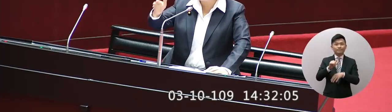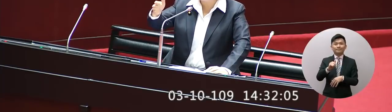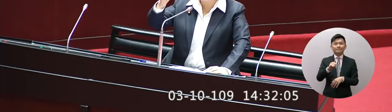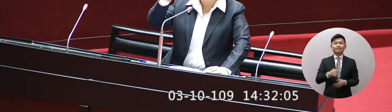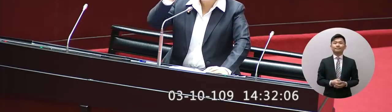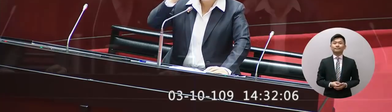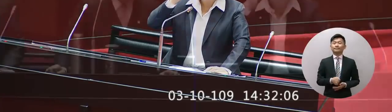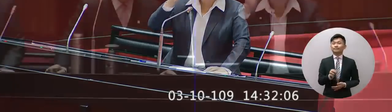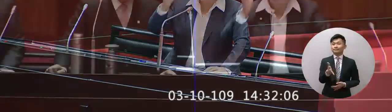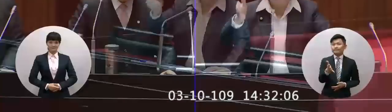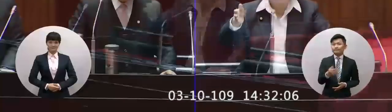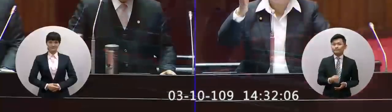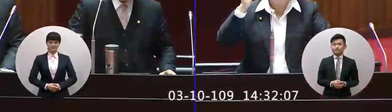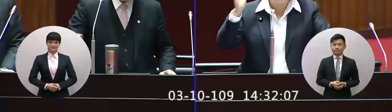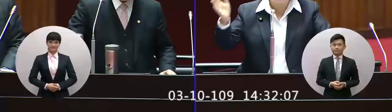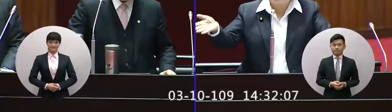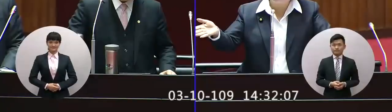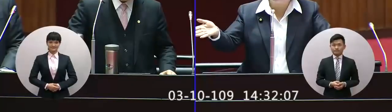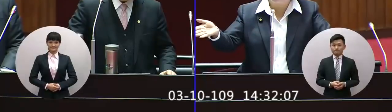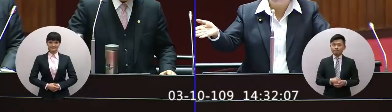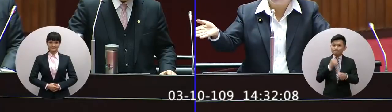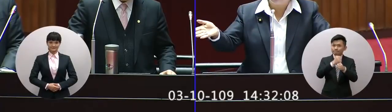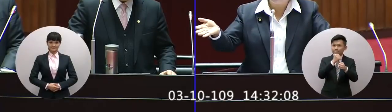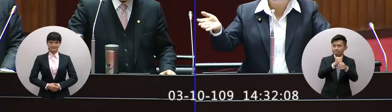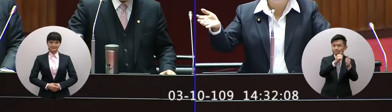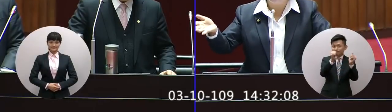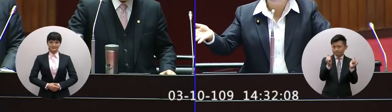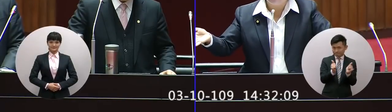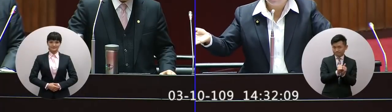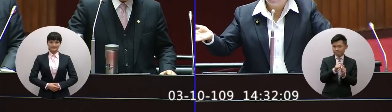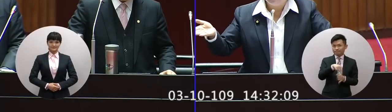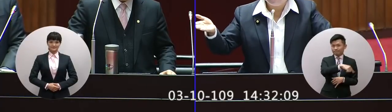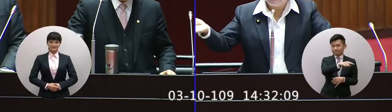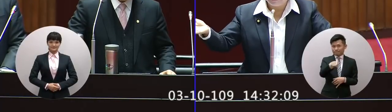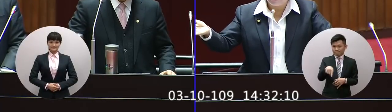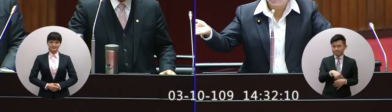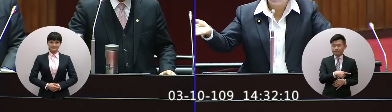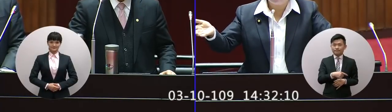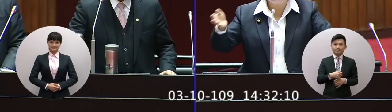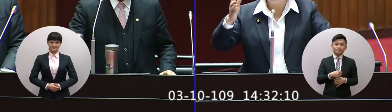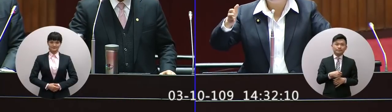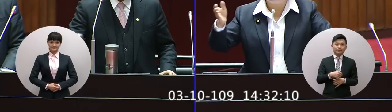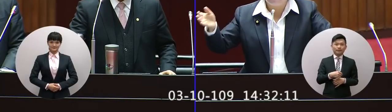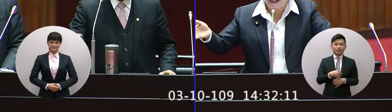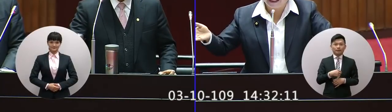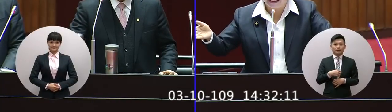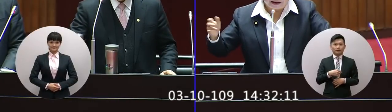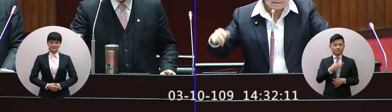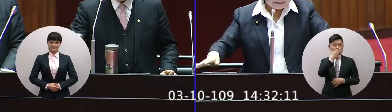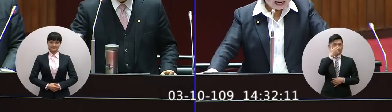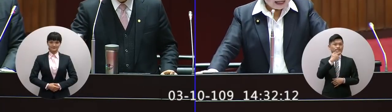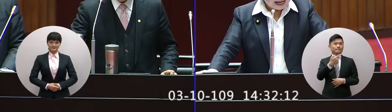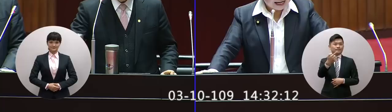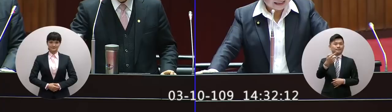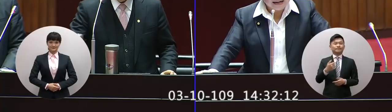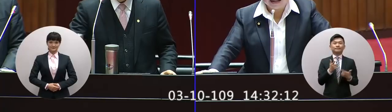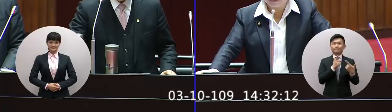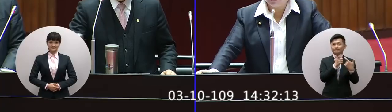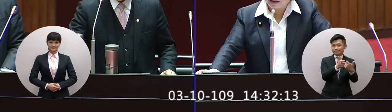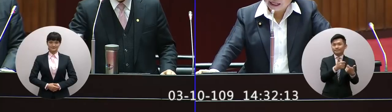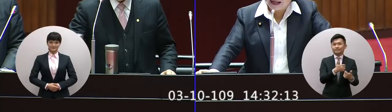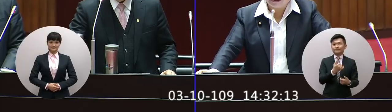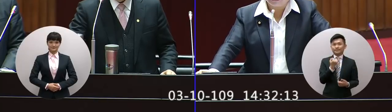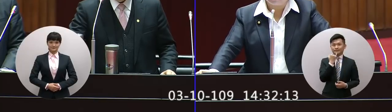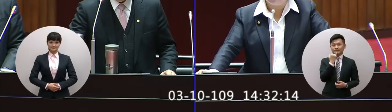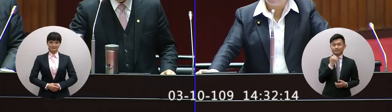因为它可以对于上班族的这些人民呢，他非常的便利哦。那当